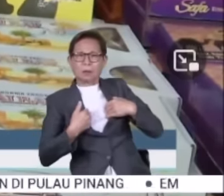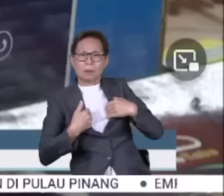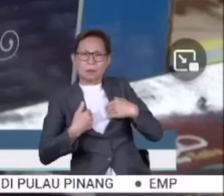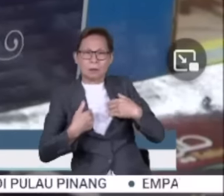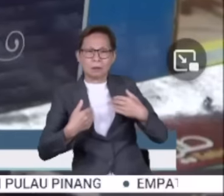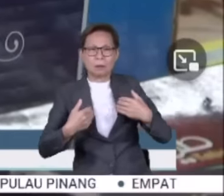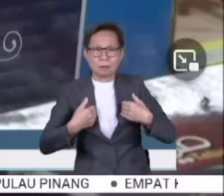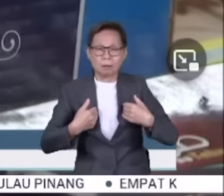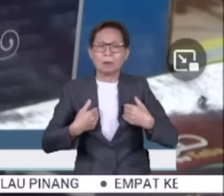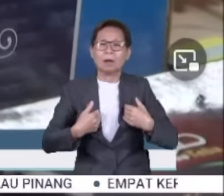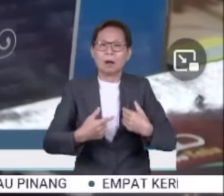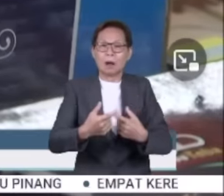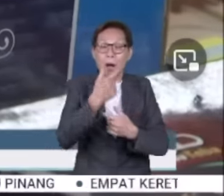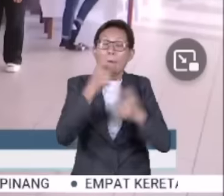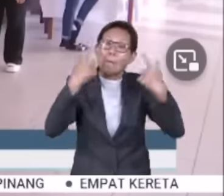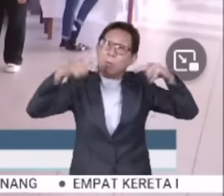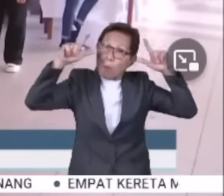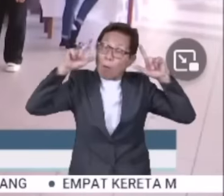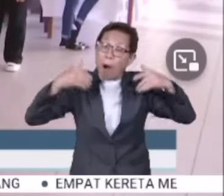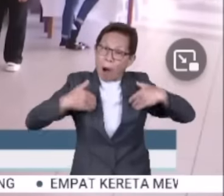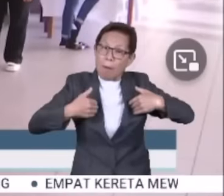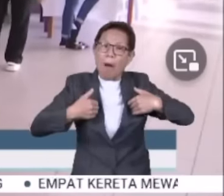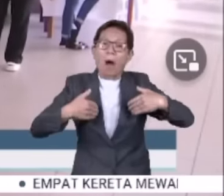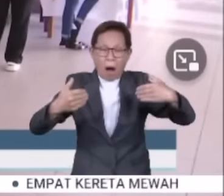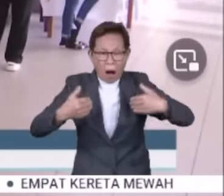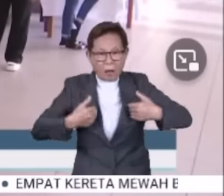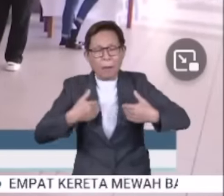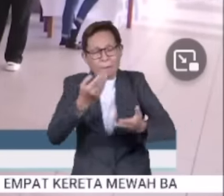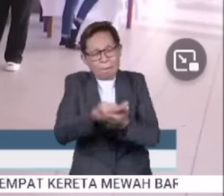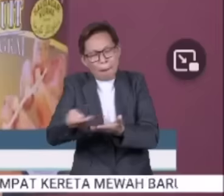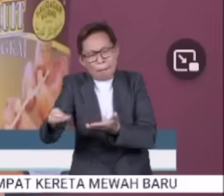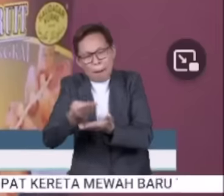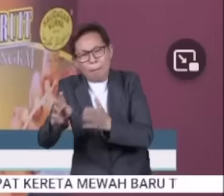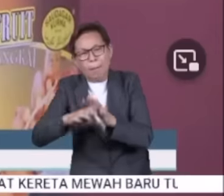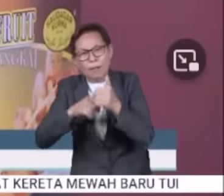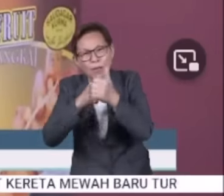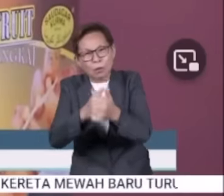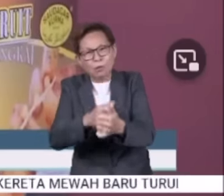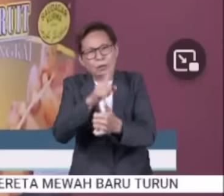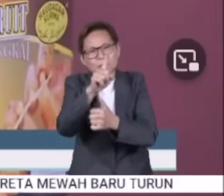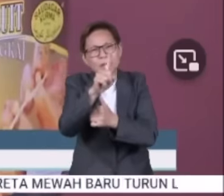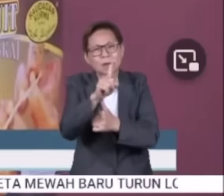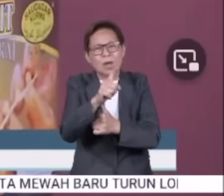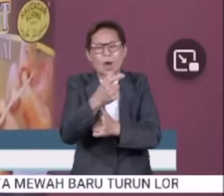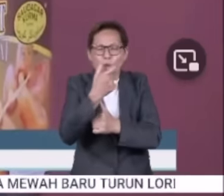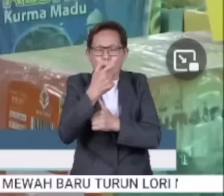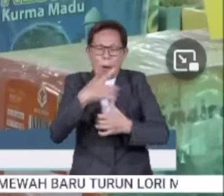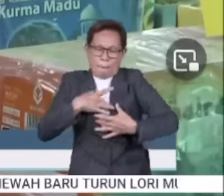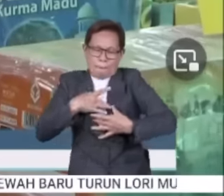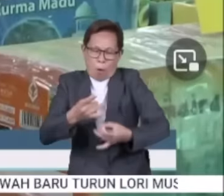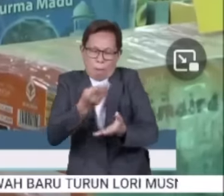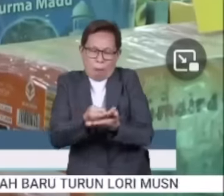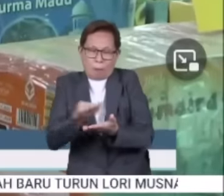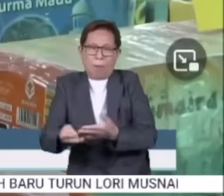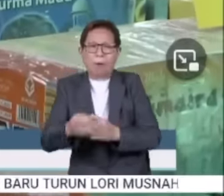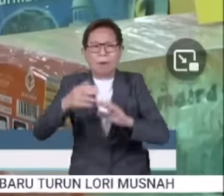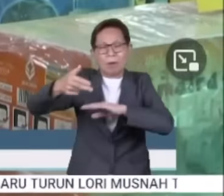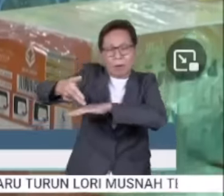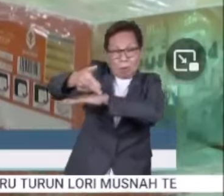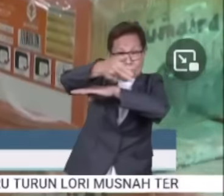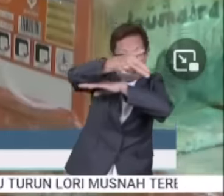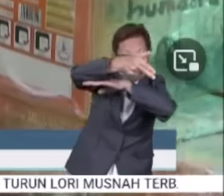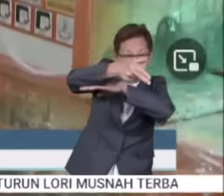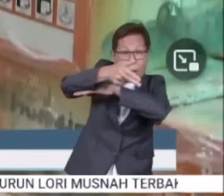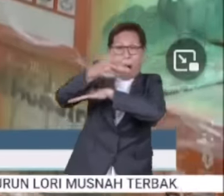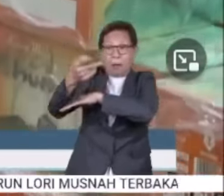berjenama trending atau popular, namun tidak kurang juga yang membeli berdasarkan rasa kurma yang digemari. Kru RTM